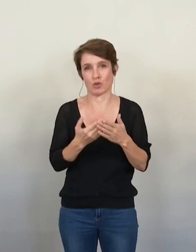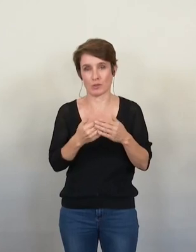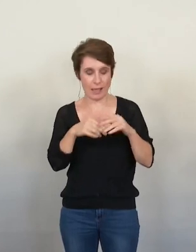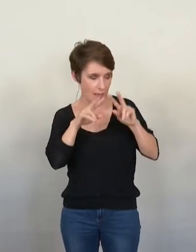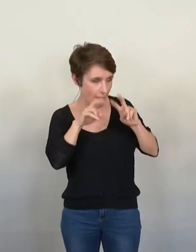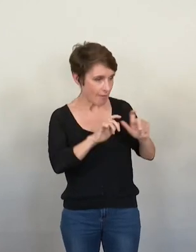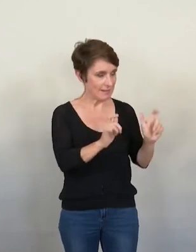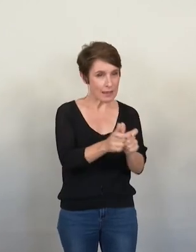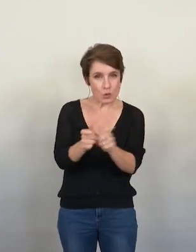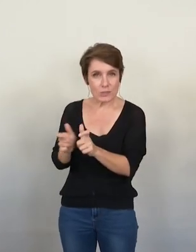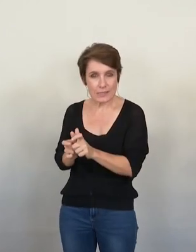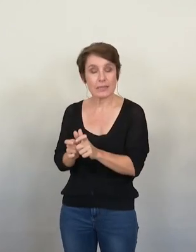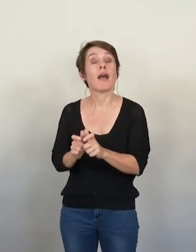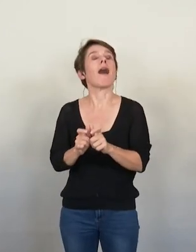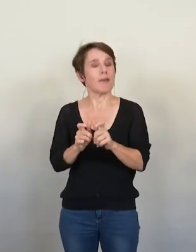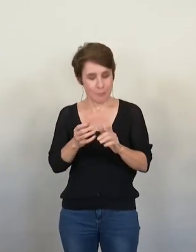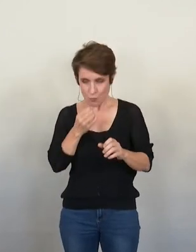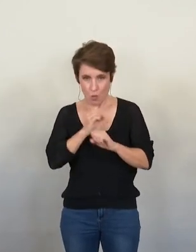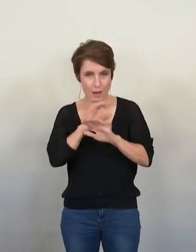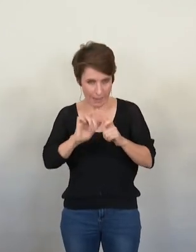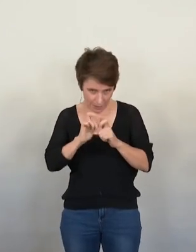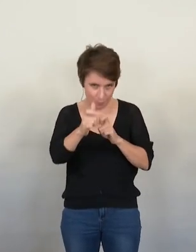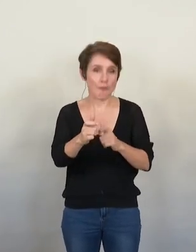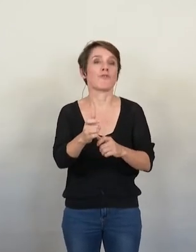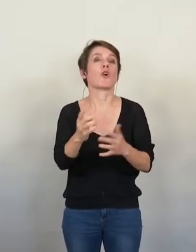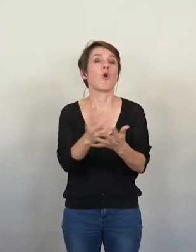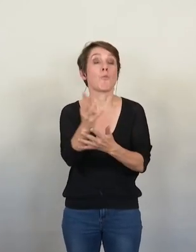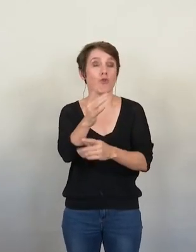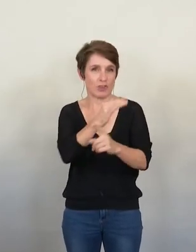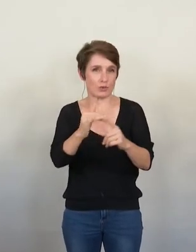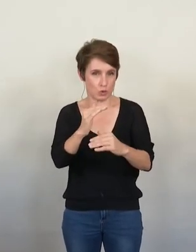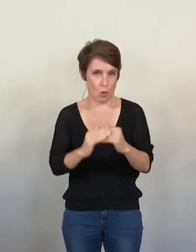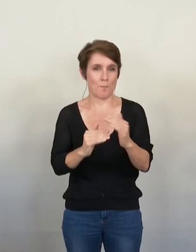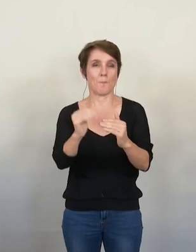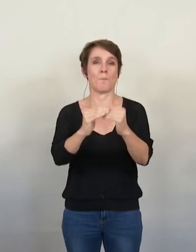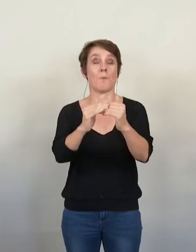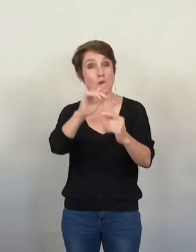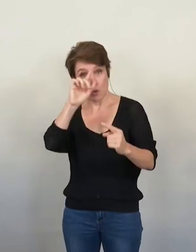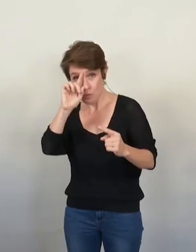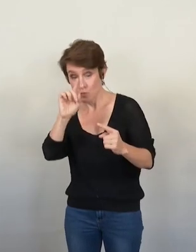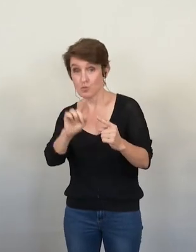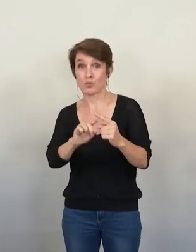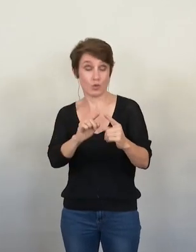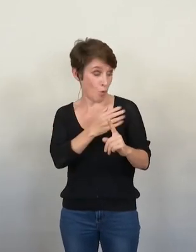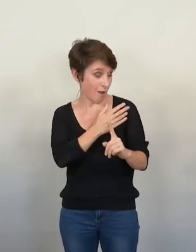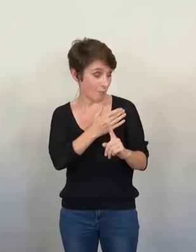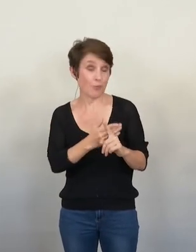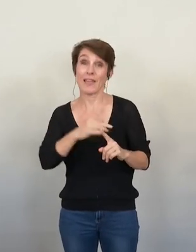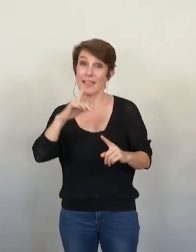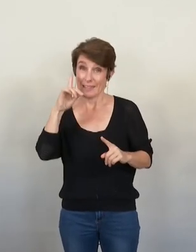projets sociaux et donc ces projets sociaux on bien V occation à répondre aux difficultés qui ont pu être